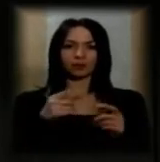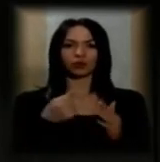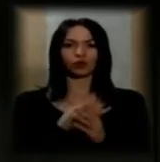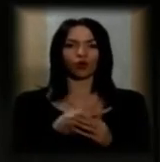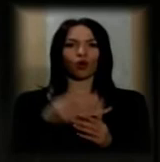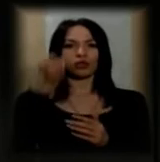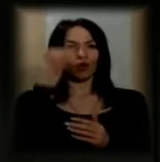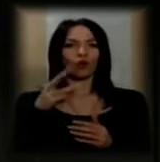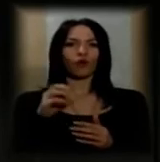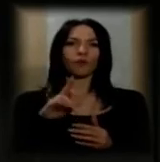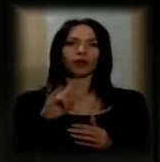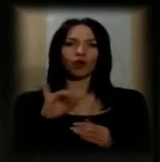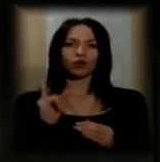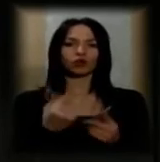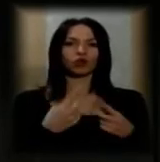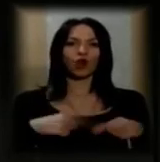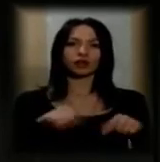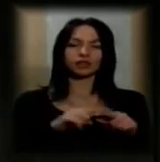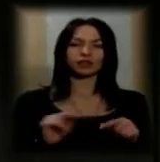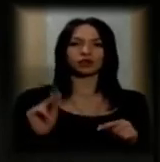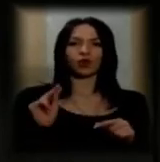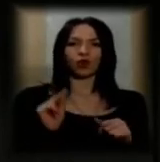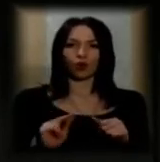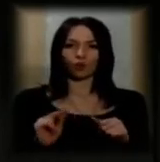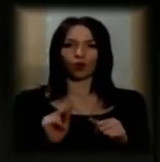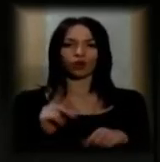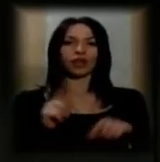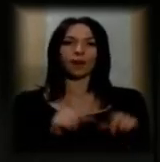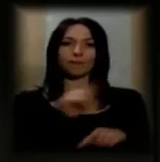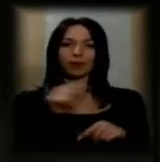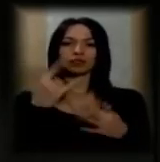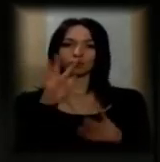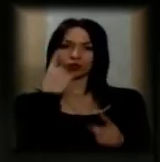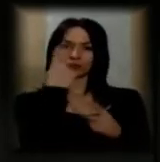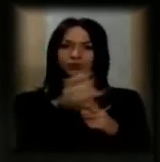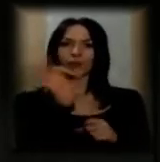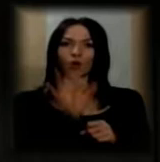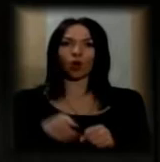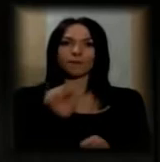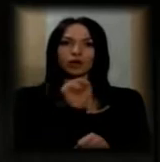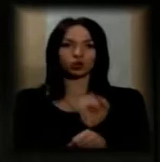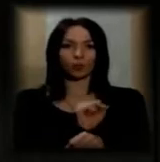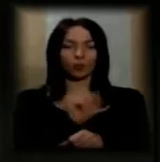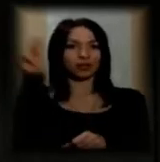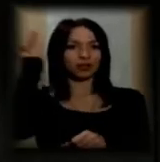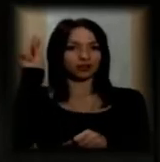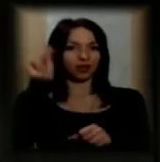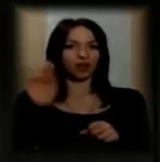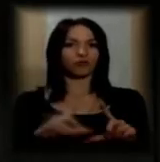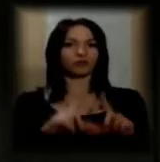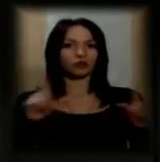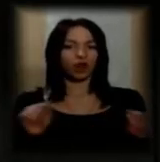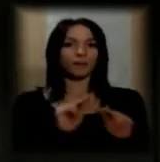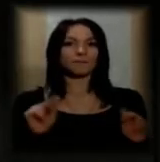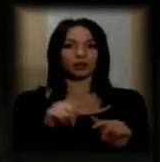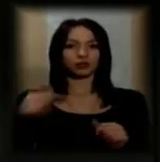організаційної роботи. Батьки попереджені про призупинення освітнього процесу. Педагогами розробляються